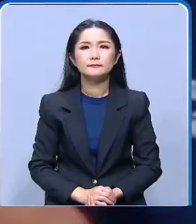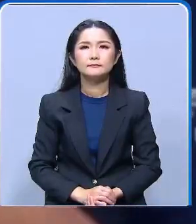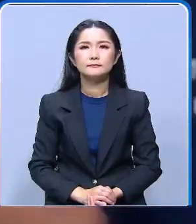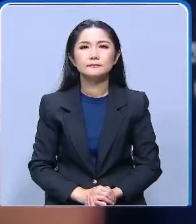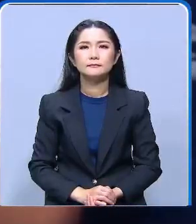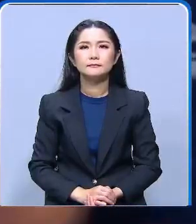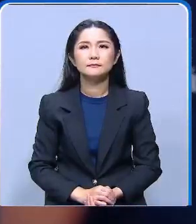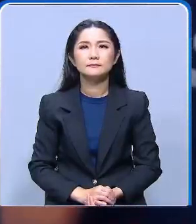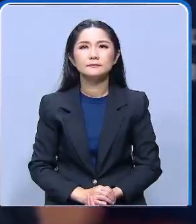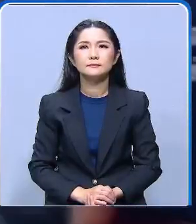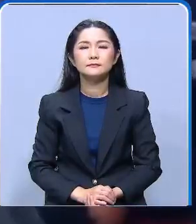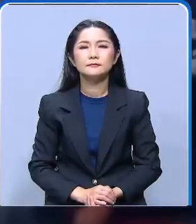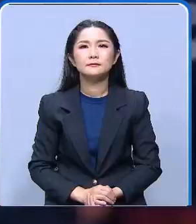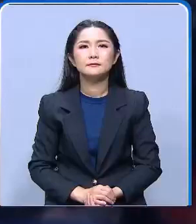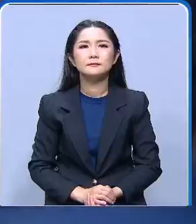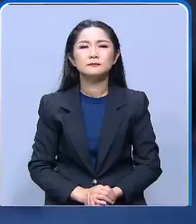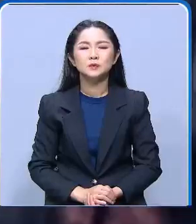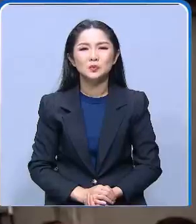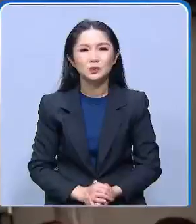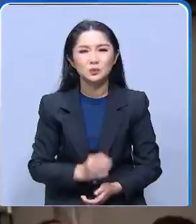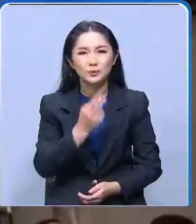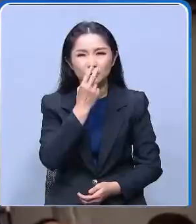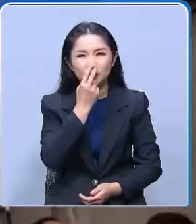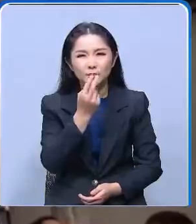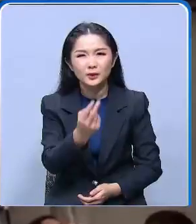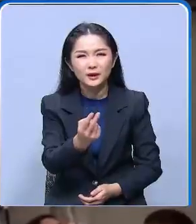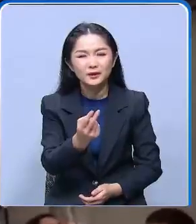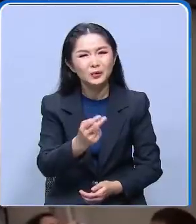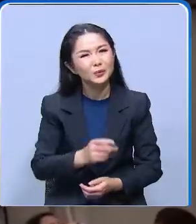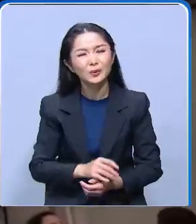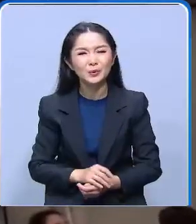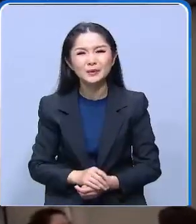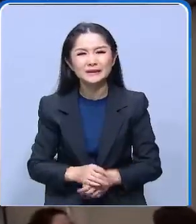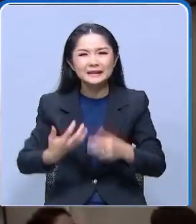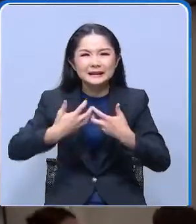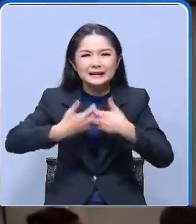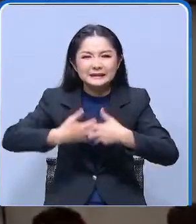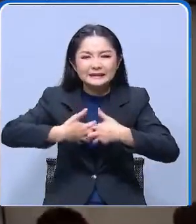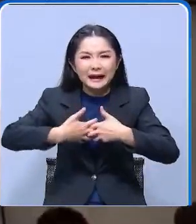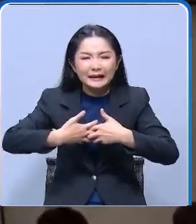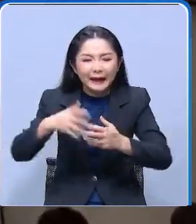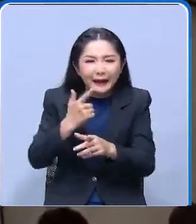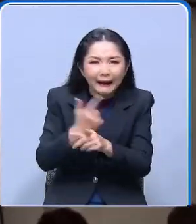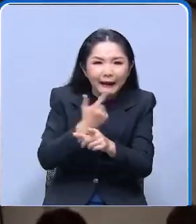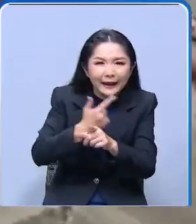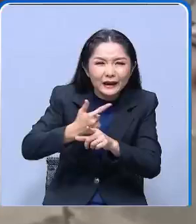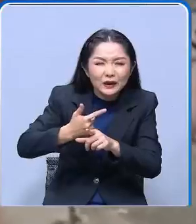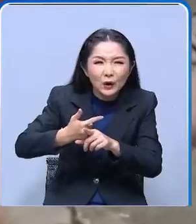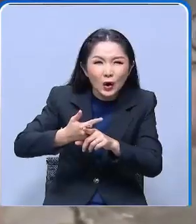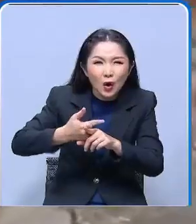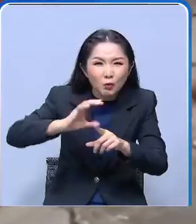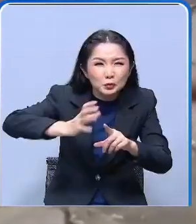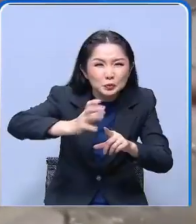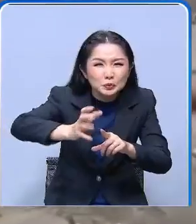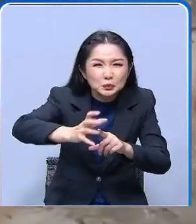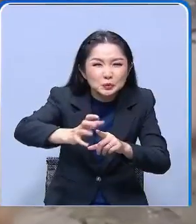ย โอ้โหผู้ชมนี่คือได้เสียงเครื่องเจียไหมเป็นเครื่องเจียโลหะขนาดเล็กเนี่ยคือต้องตัดเหล็กครับเ